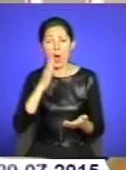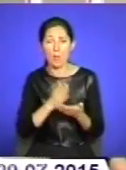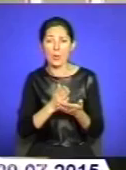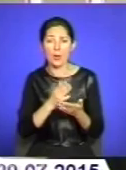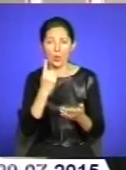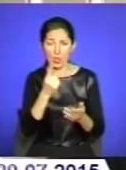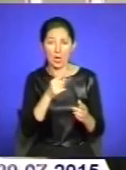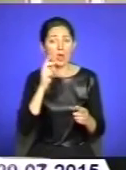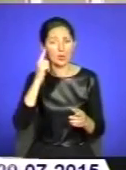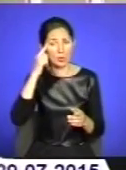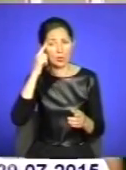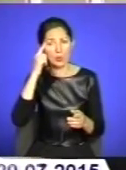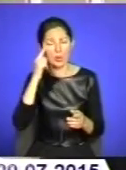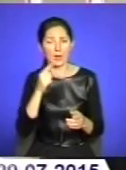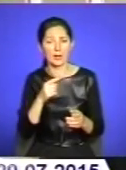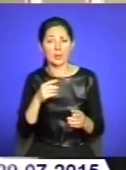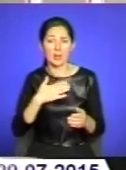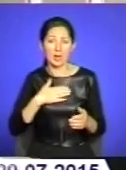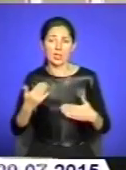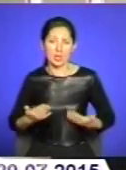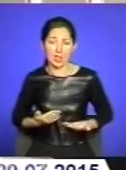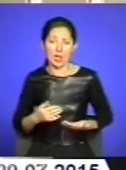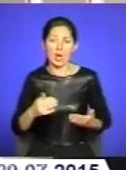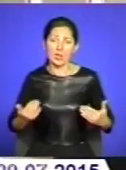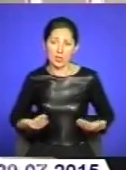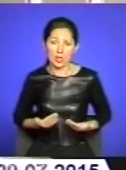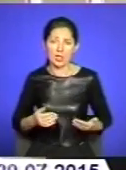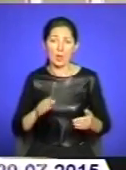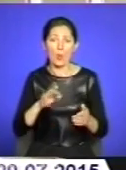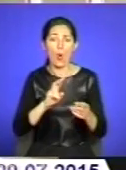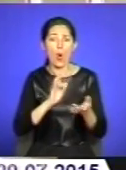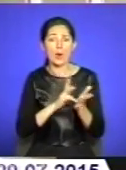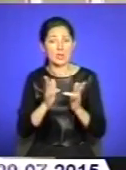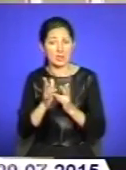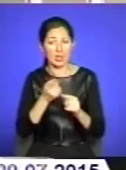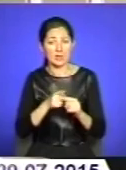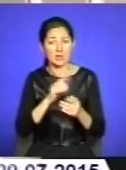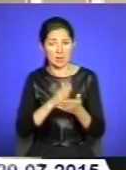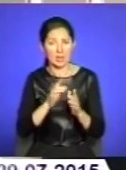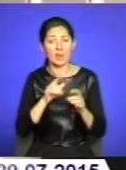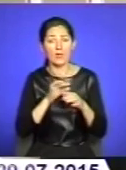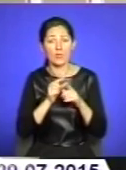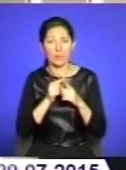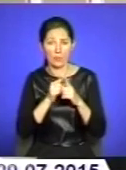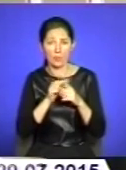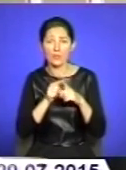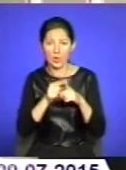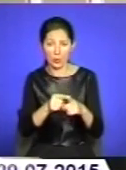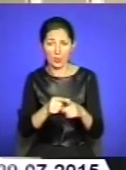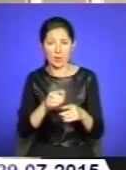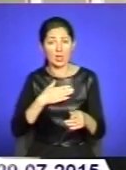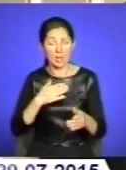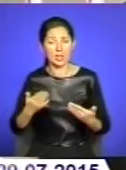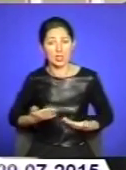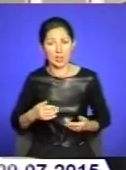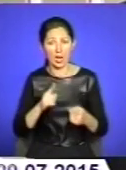бажати жити по-християнськи. А це є відповідь для нас. Друга важлива справа – це є провід. Провід той,